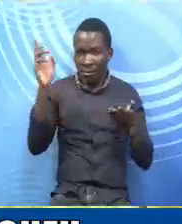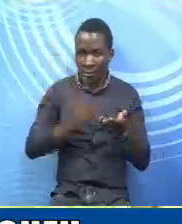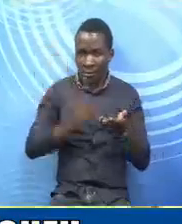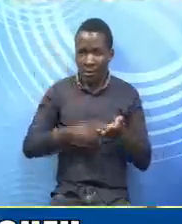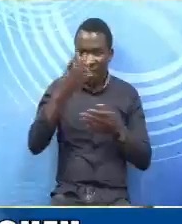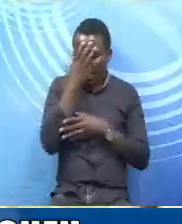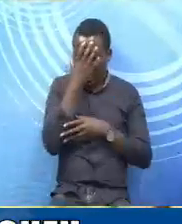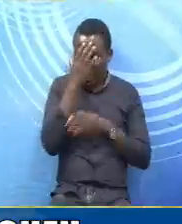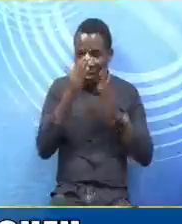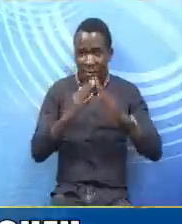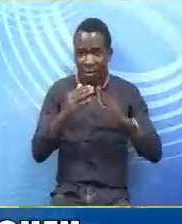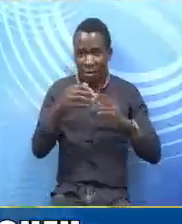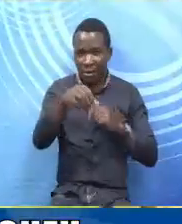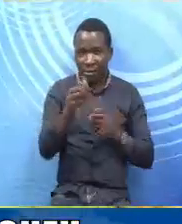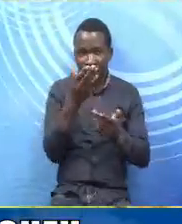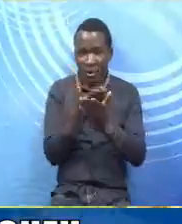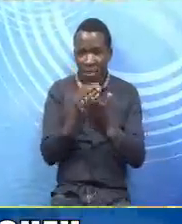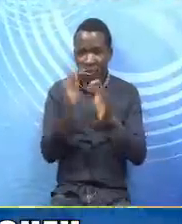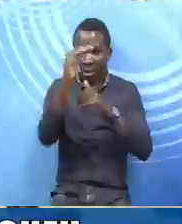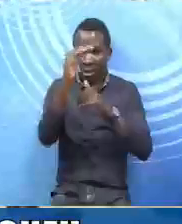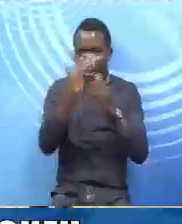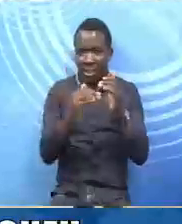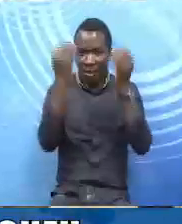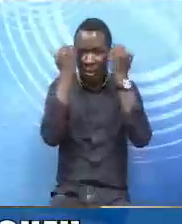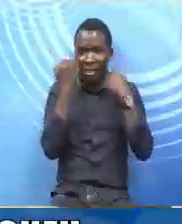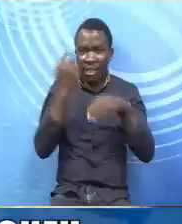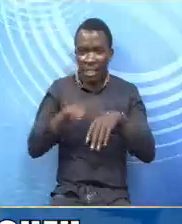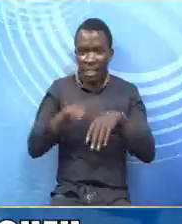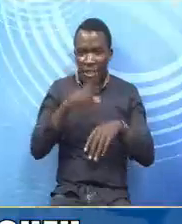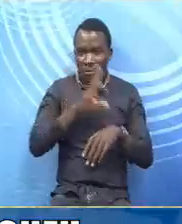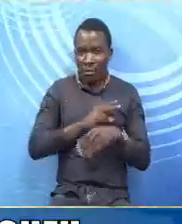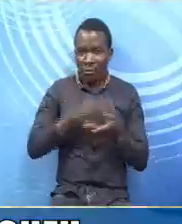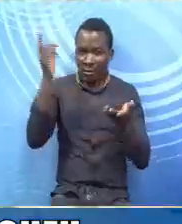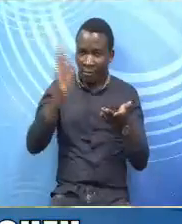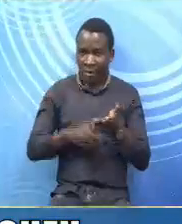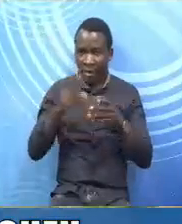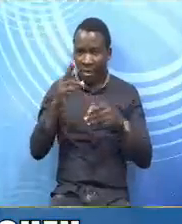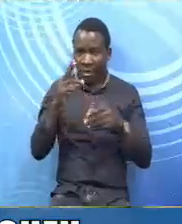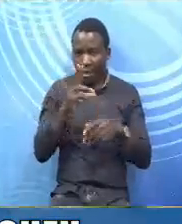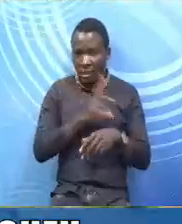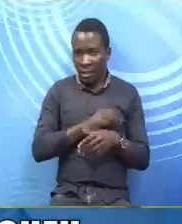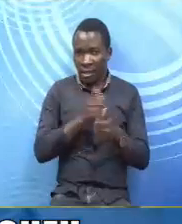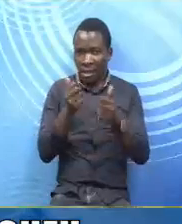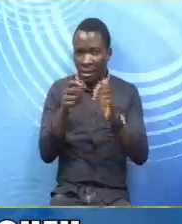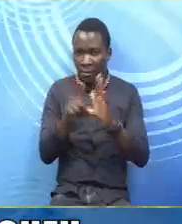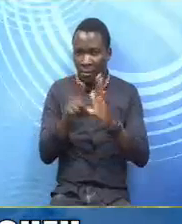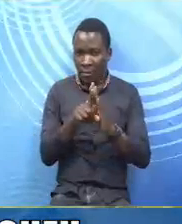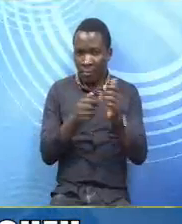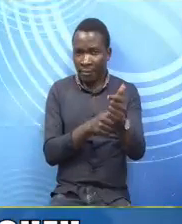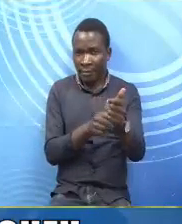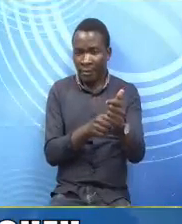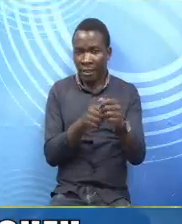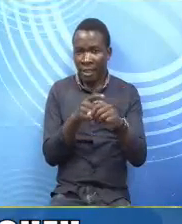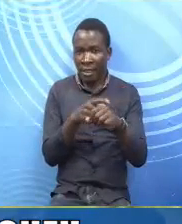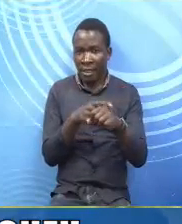wabo ndetse bagasaba inzego z'ubutabera ko igihe umusore yahamwa n'icyaha amategeko yakurikizwa ndire n'igice niho